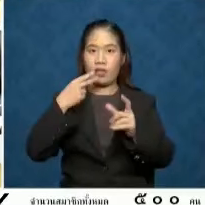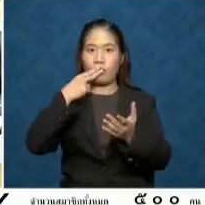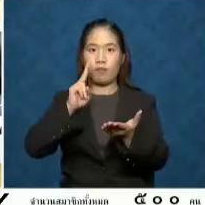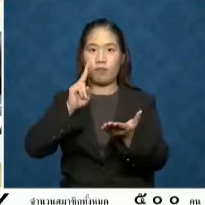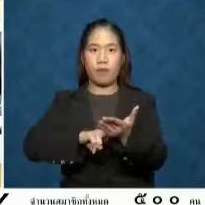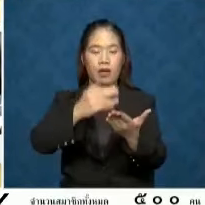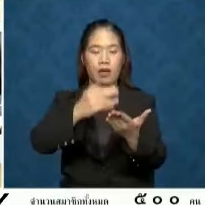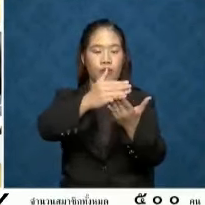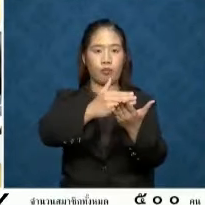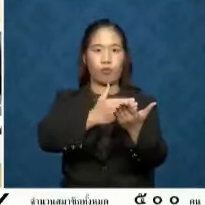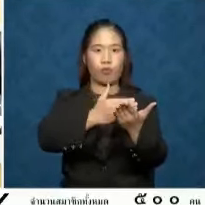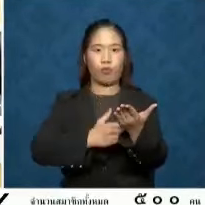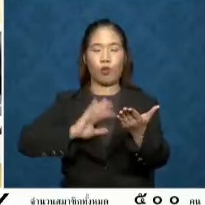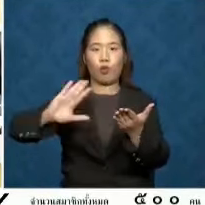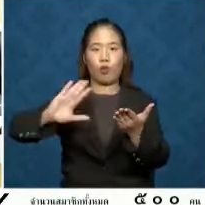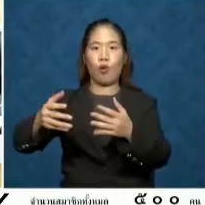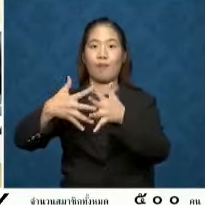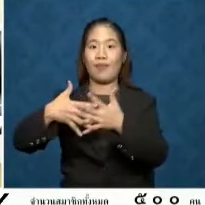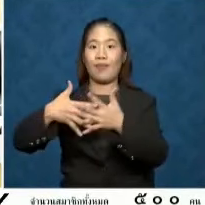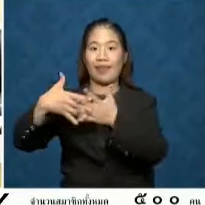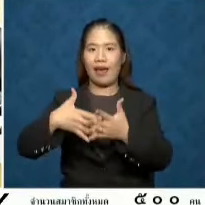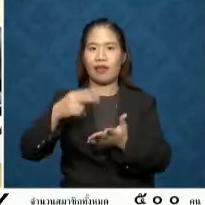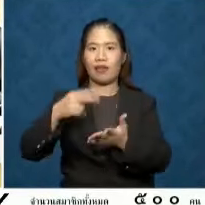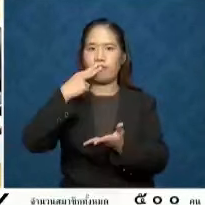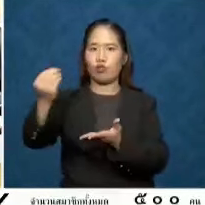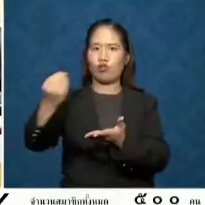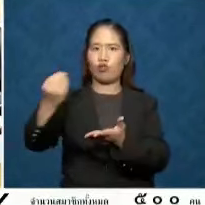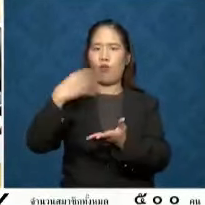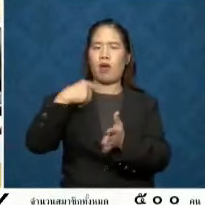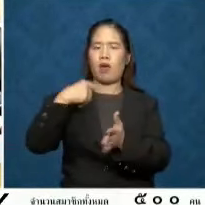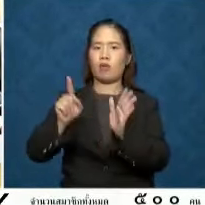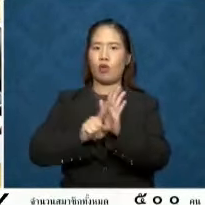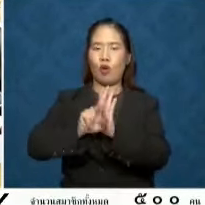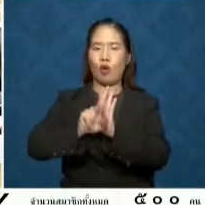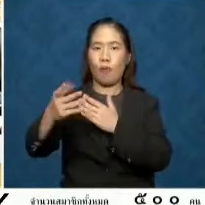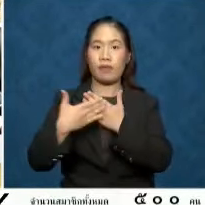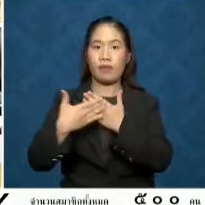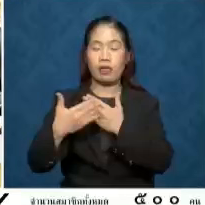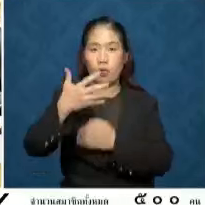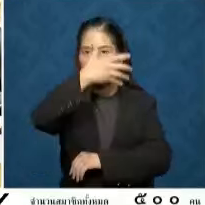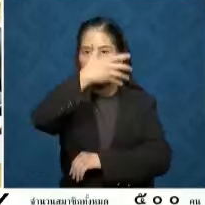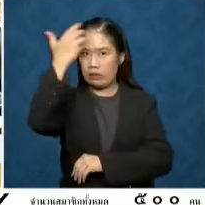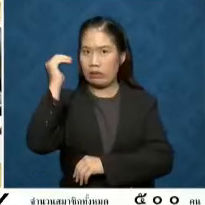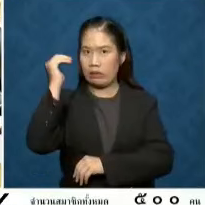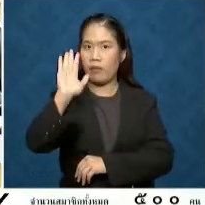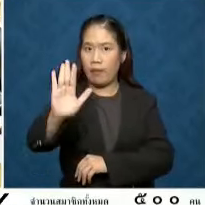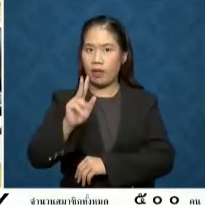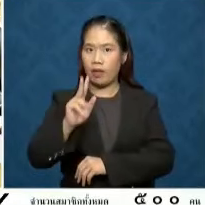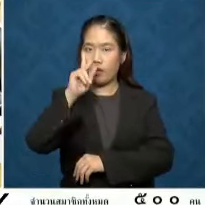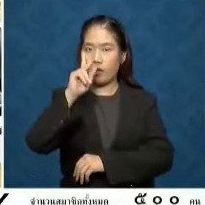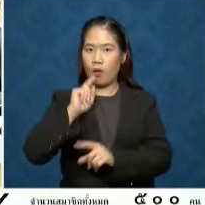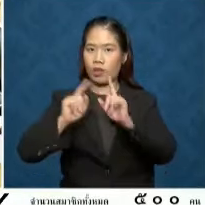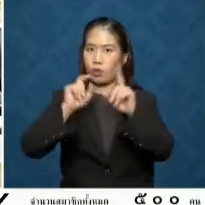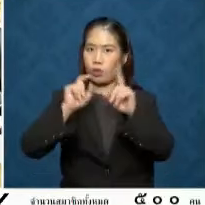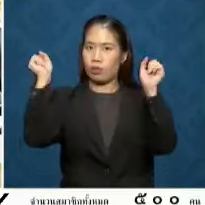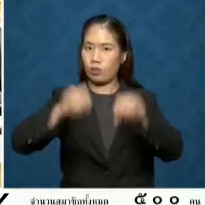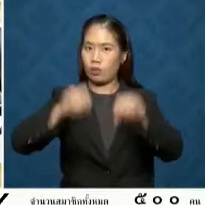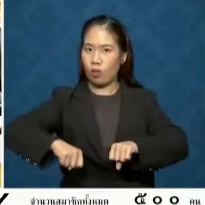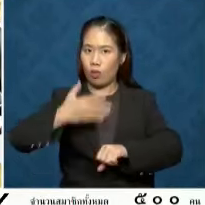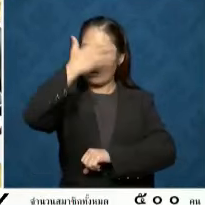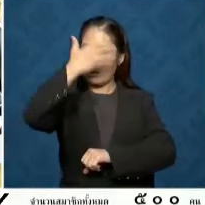สแม็กอเมริกาครับที่ส่งมาเตือนไทยถึง2รอบว่าอย่าลืม end user agreement ข้อตกลงที่ตกลงกันไว้นะ